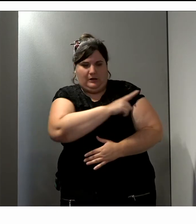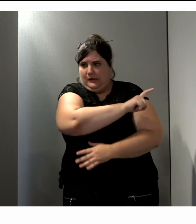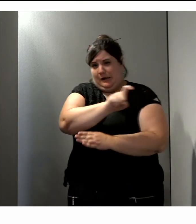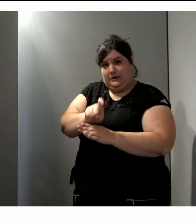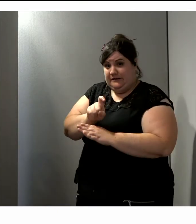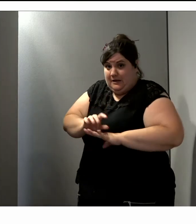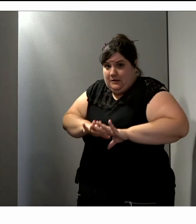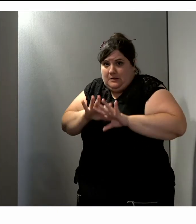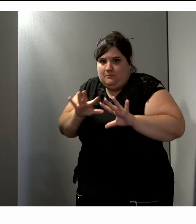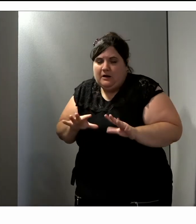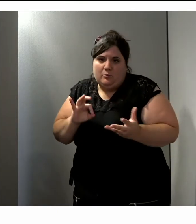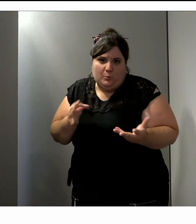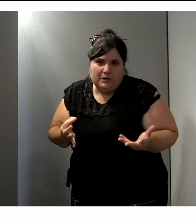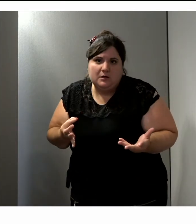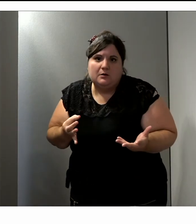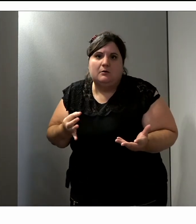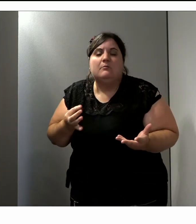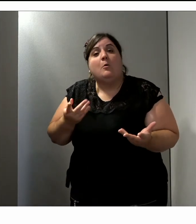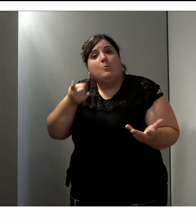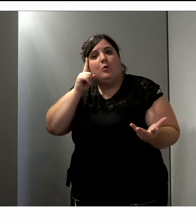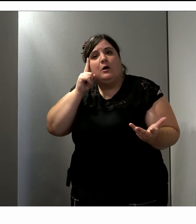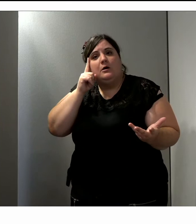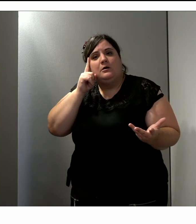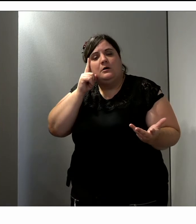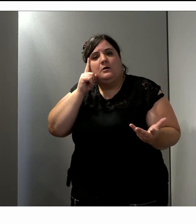consultatif, pardon, excusez-moi, le conseil, parce que